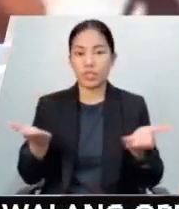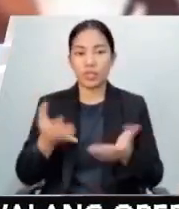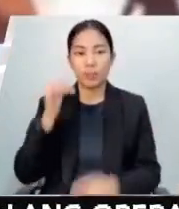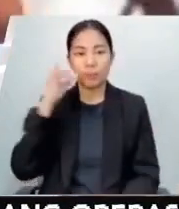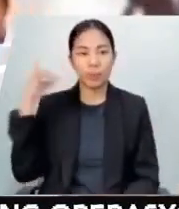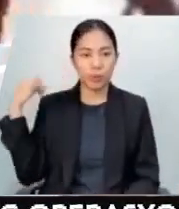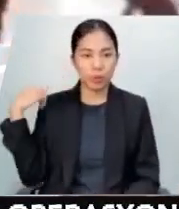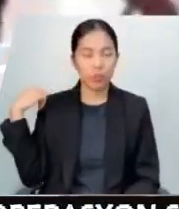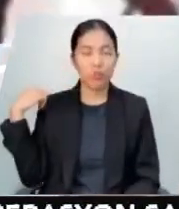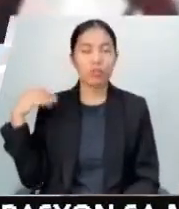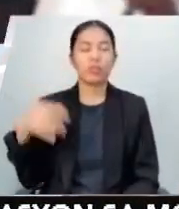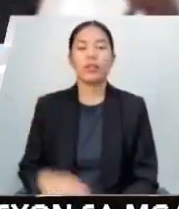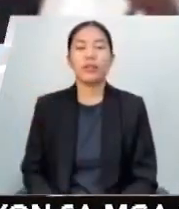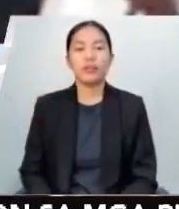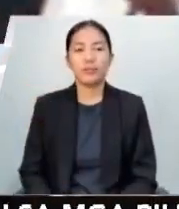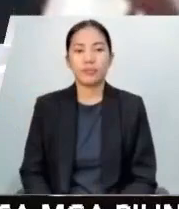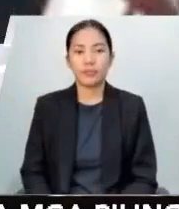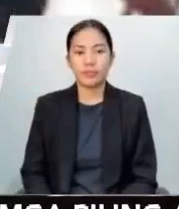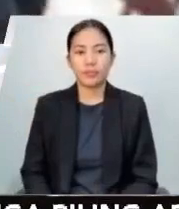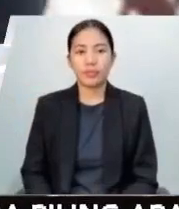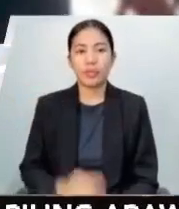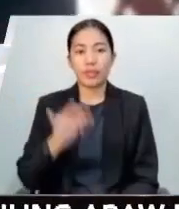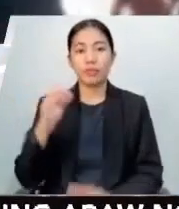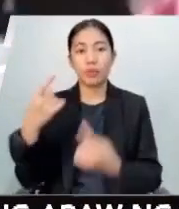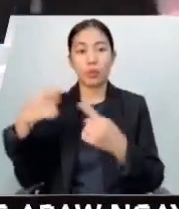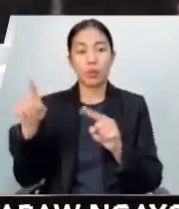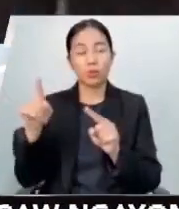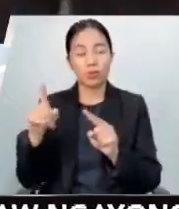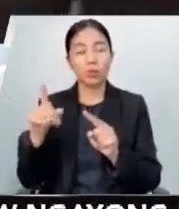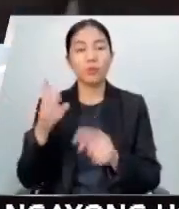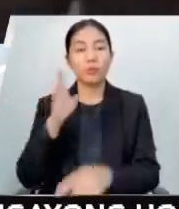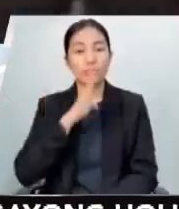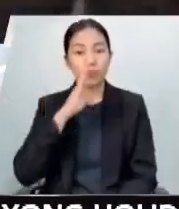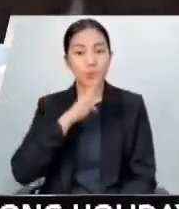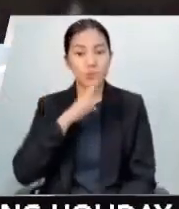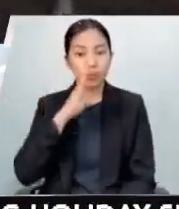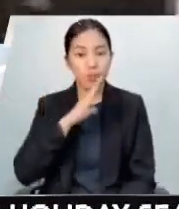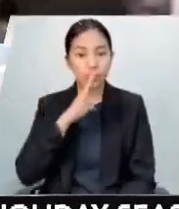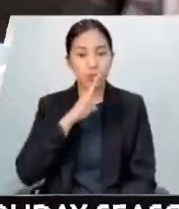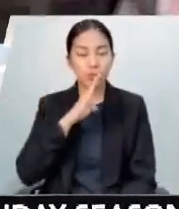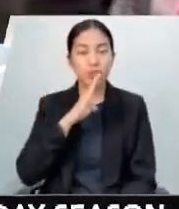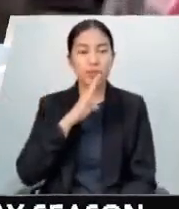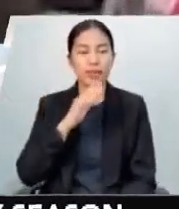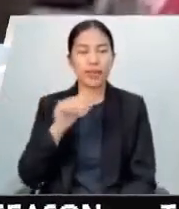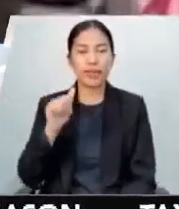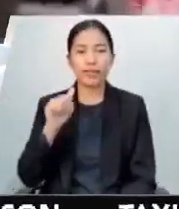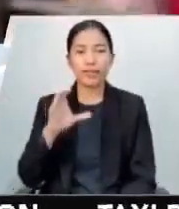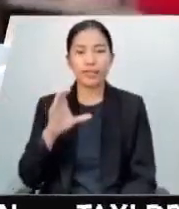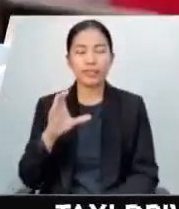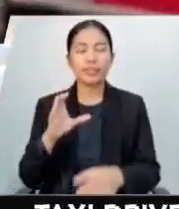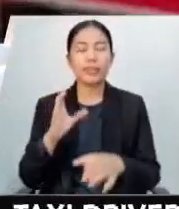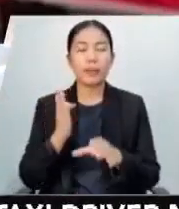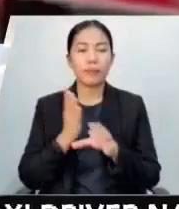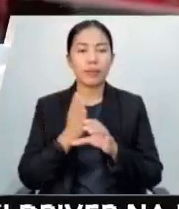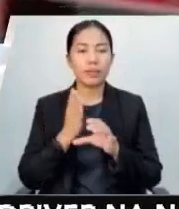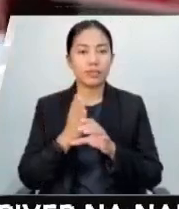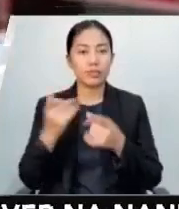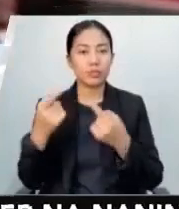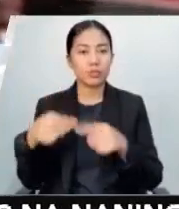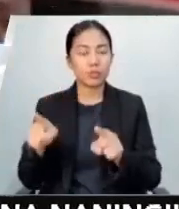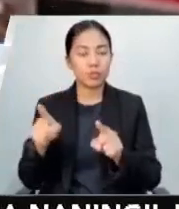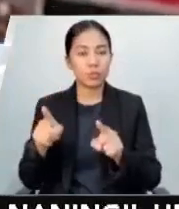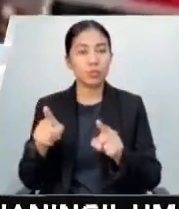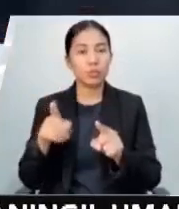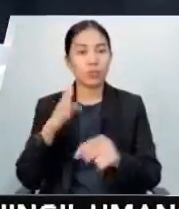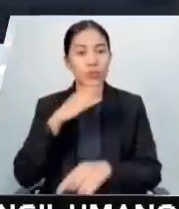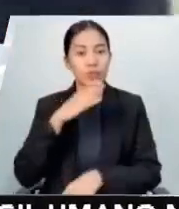doon sa mga pabikol, medyo yun daw pong mga aircon na mga bus papunta ng Bicol ay wala na. Fully booked na